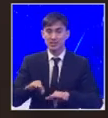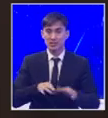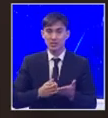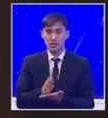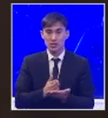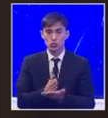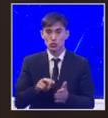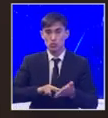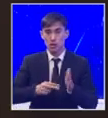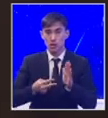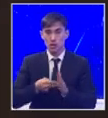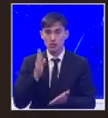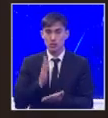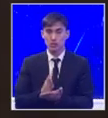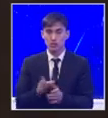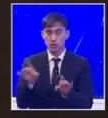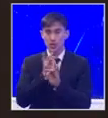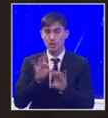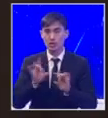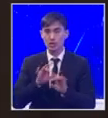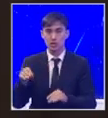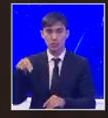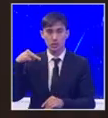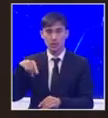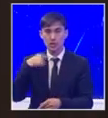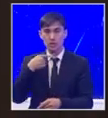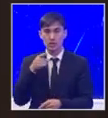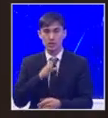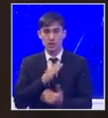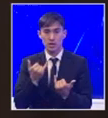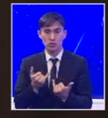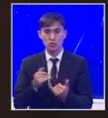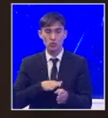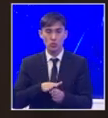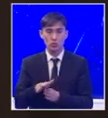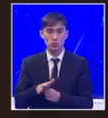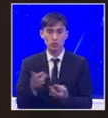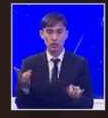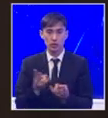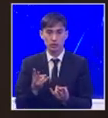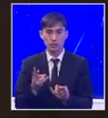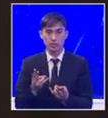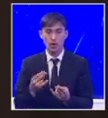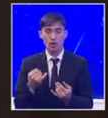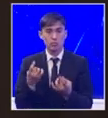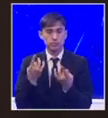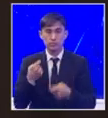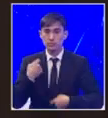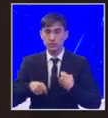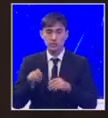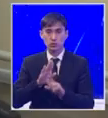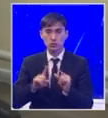стратегиялық жоспарлар жарияланды президенттің атынан. Енді соны қазір біз жүзеге асыруымыз керек. Ол бос сөз болып қалмау